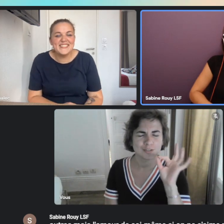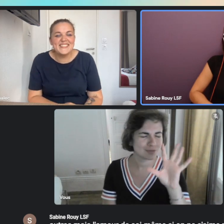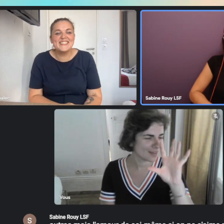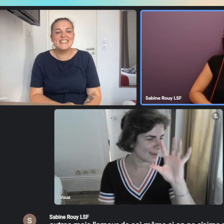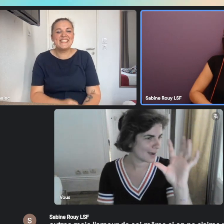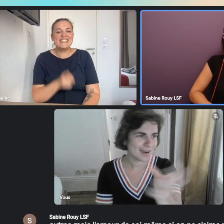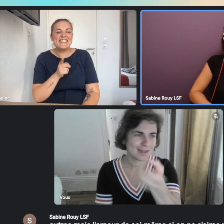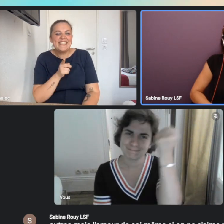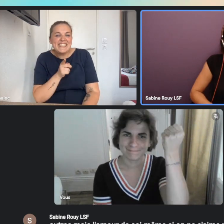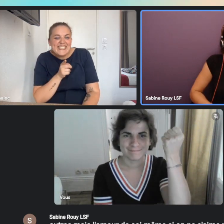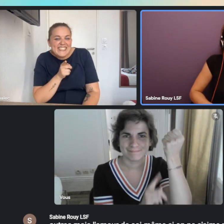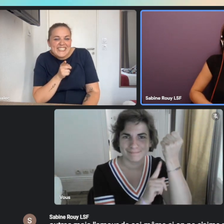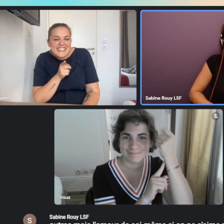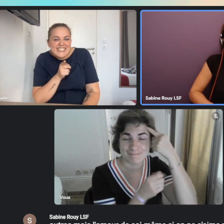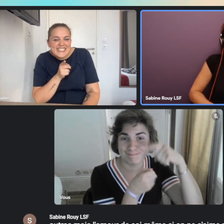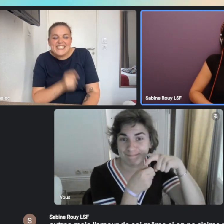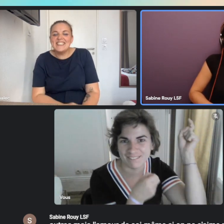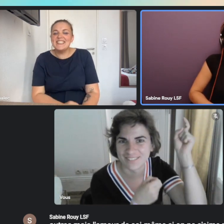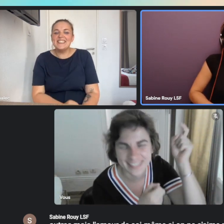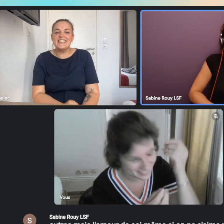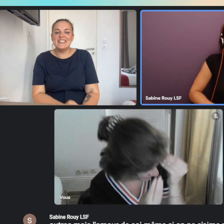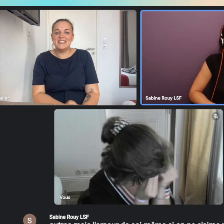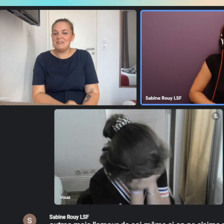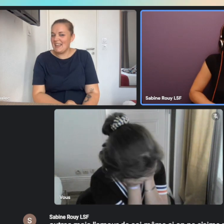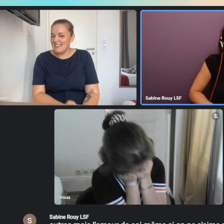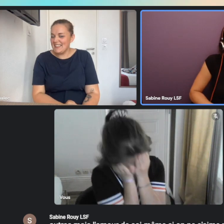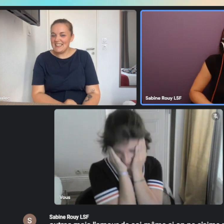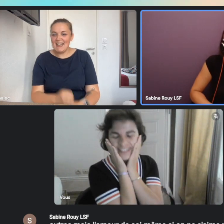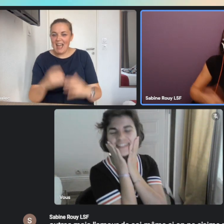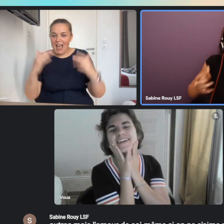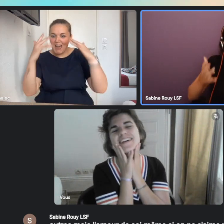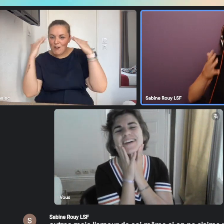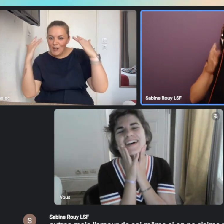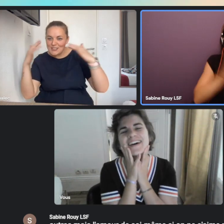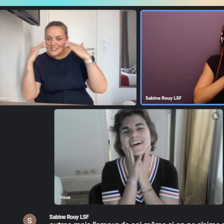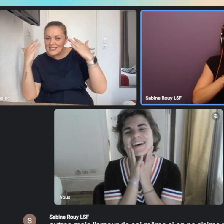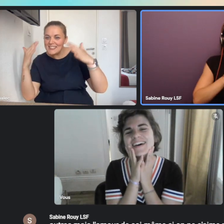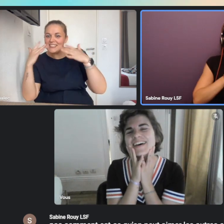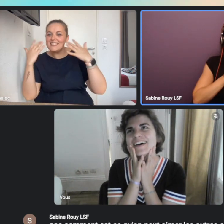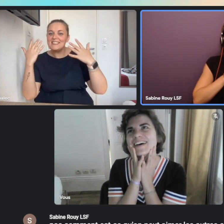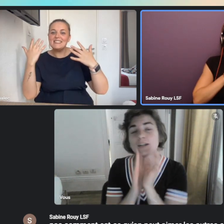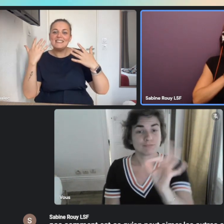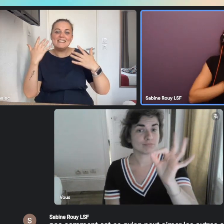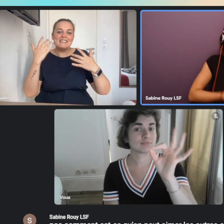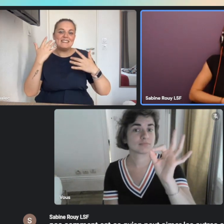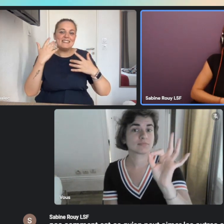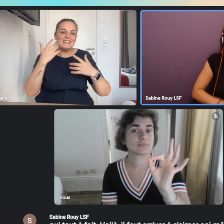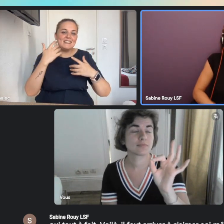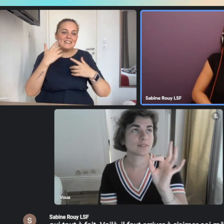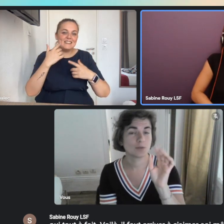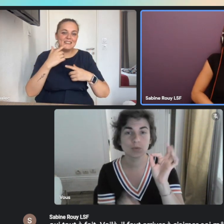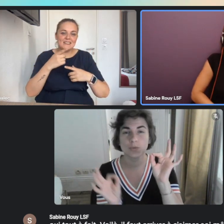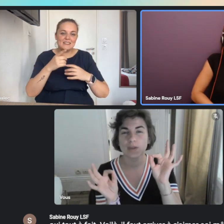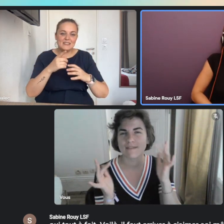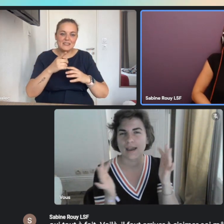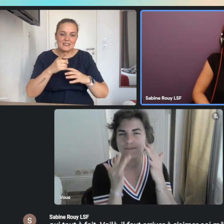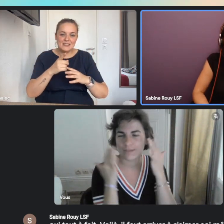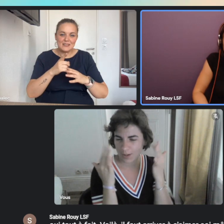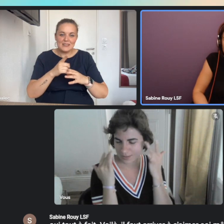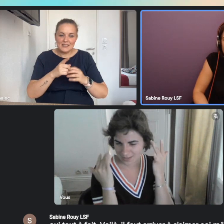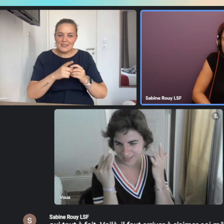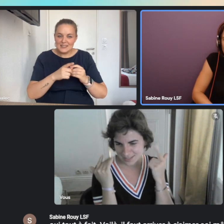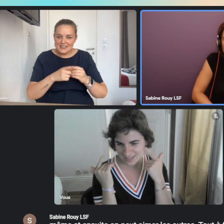Voilà. Juste, j'attrape au vol, j'avais attrapé quelque chose et j'ai décroché. Bah, ça, c'est je t'ai influencé, c'est ça